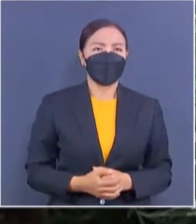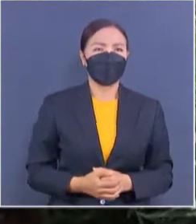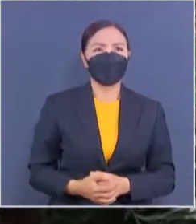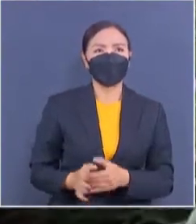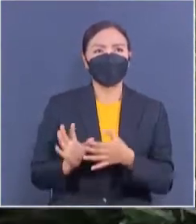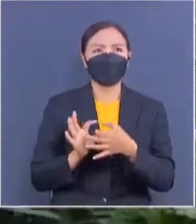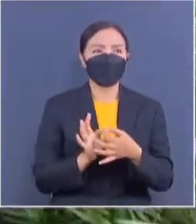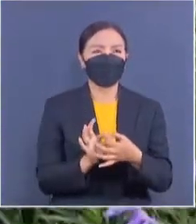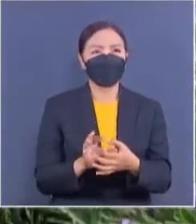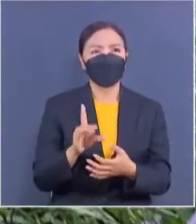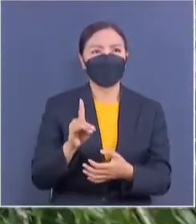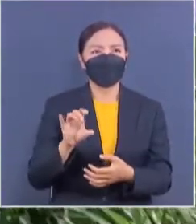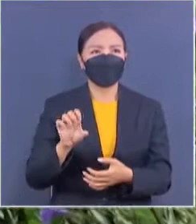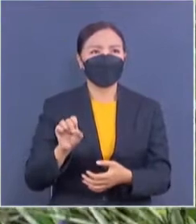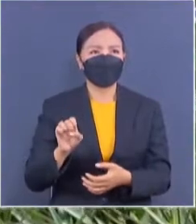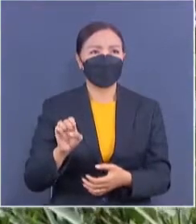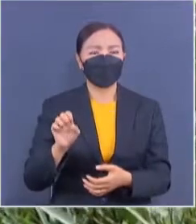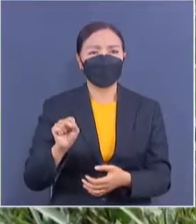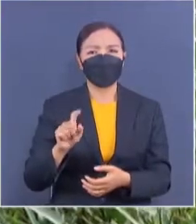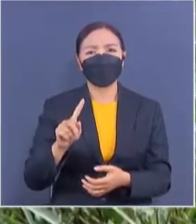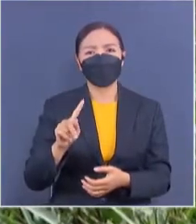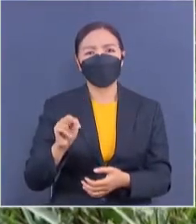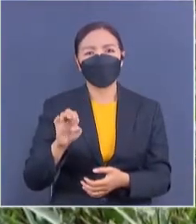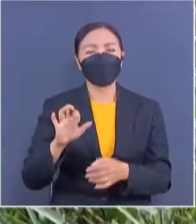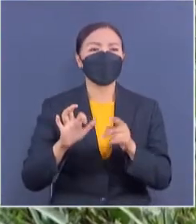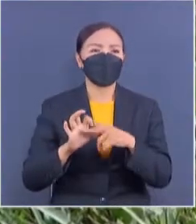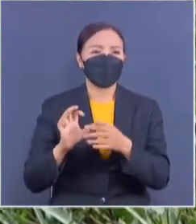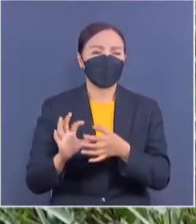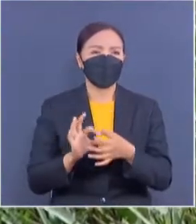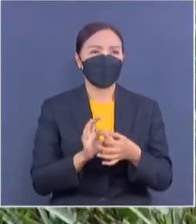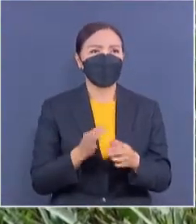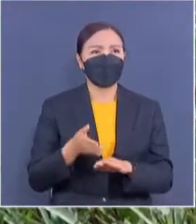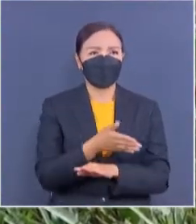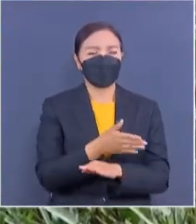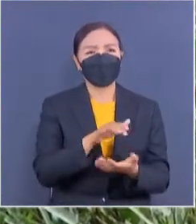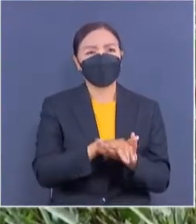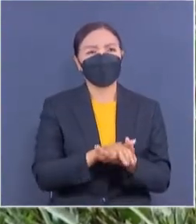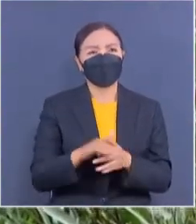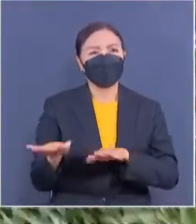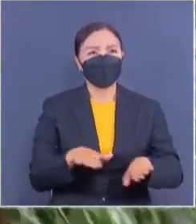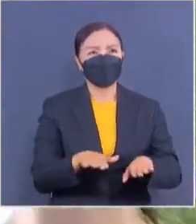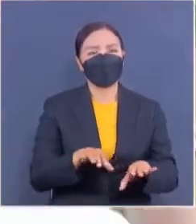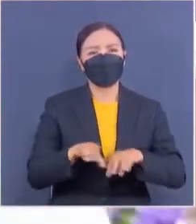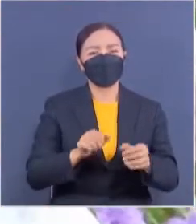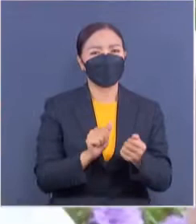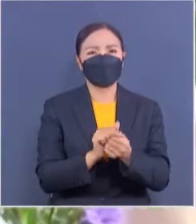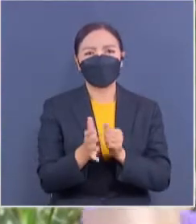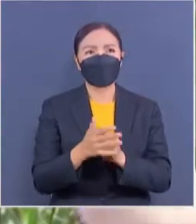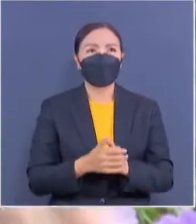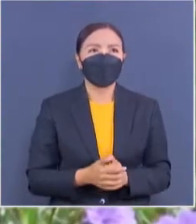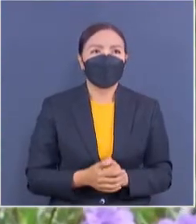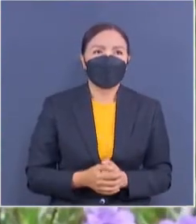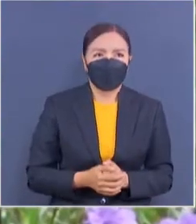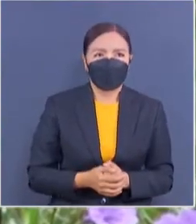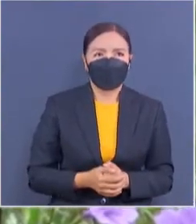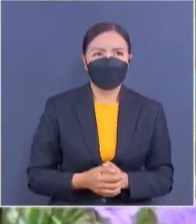สนีย์ที่สอดคล้องกันให้เหมือนกับชุดพรีเวดดิ้งก่อนหน้านี้ค่ะแต่เห็นว่าดูเหมือนว่าจะเตรียมงานไม่ทันนะคะก็ทั้งคู่เนี่ยดูชิลเ